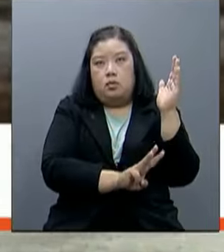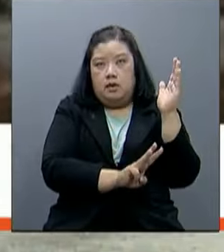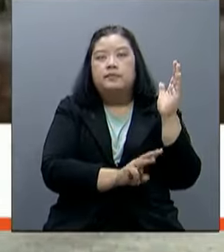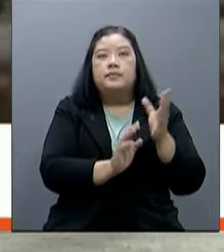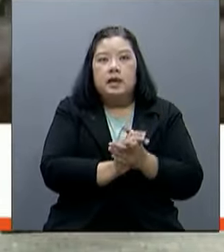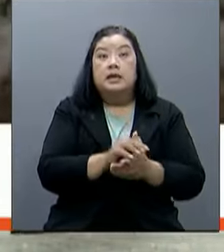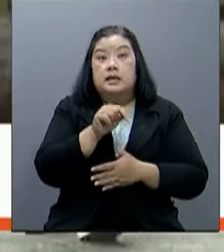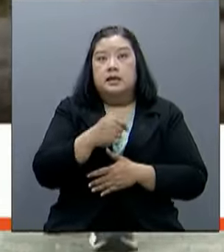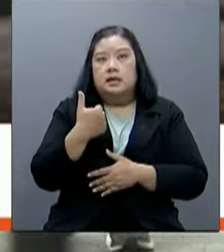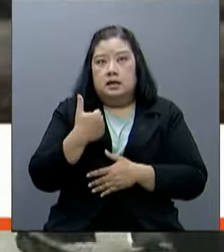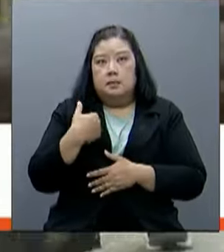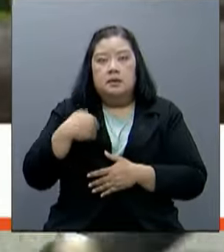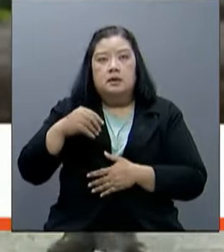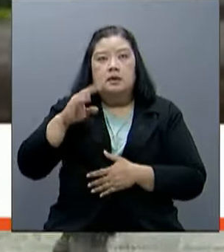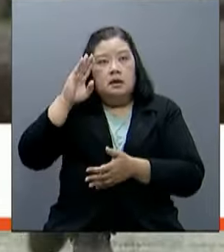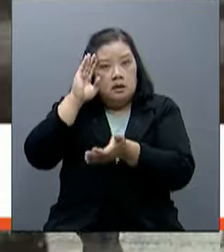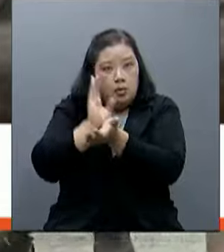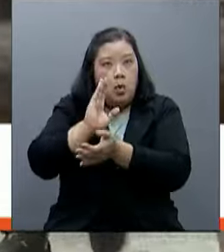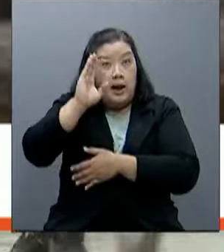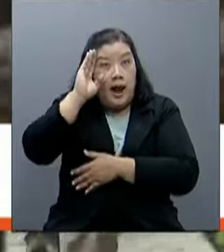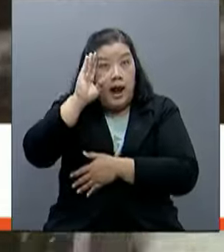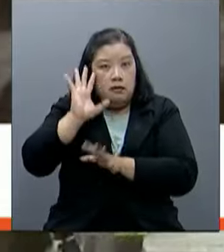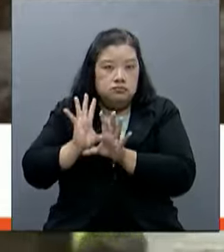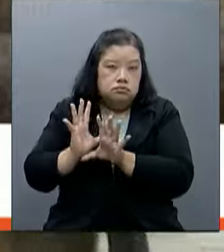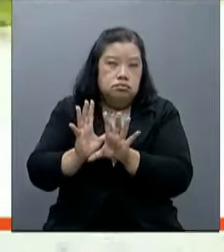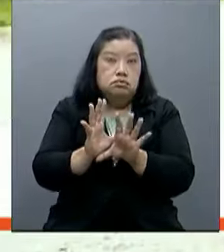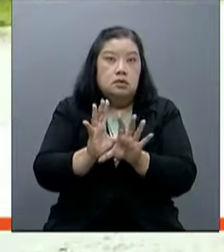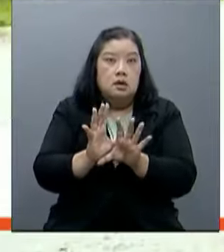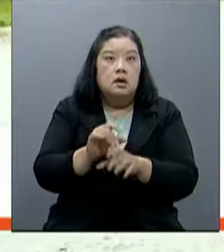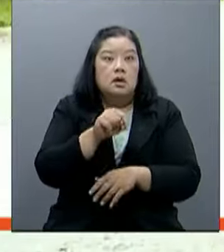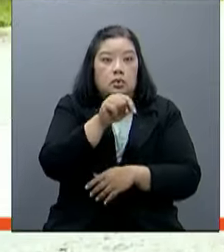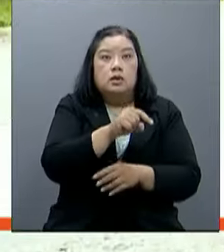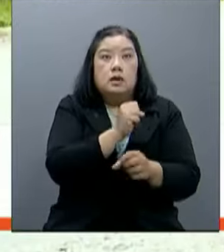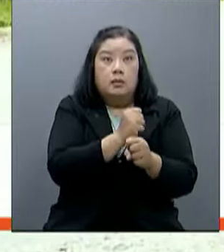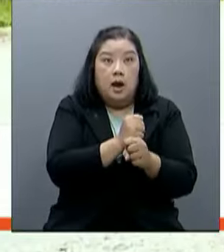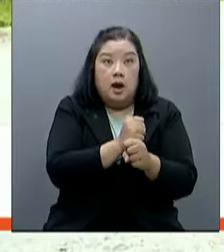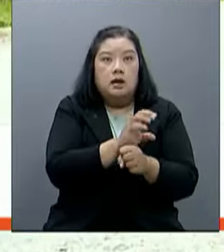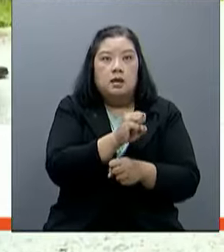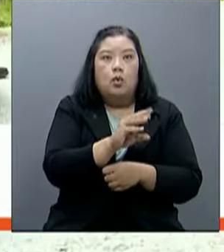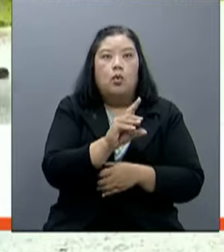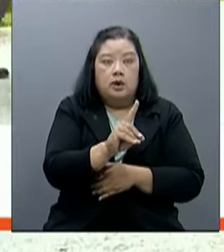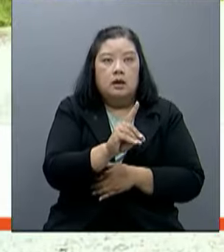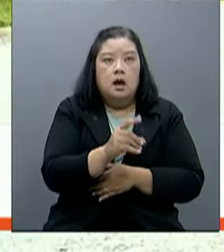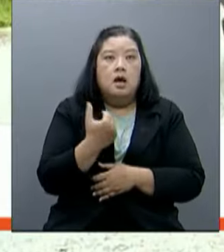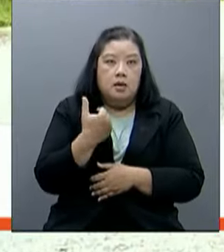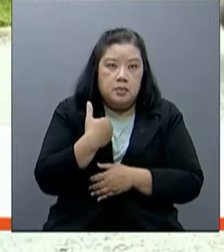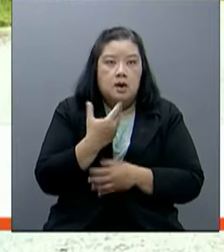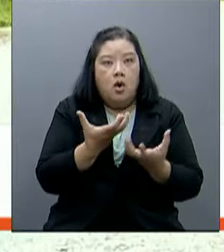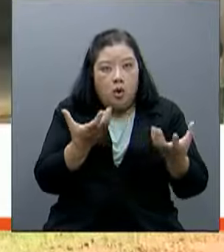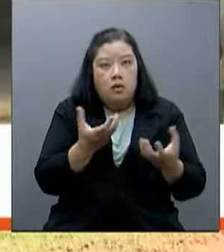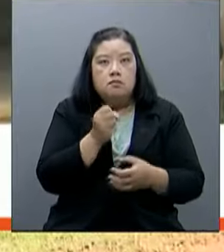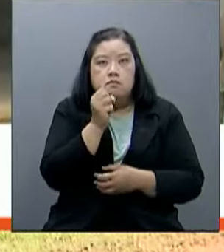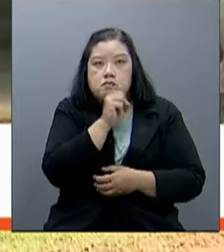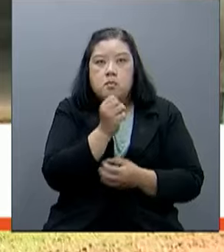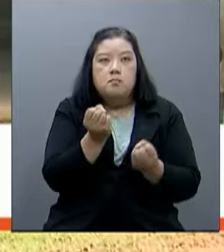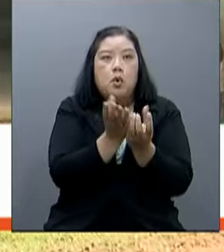และวางกำลังรอบบริเวณที่เกิดเหตุระหว่างที่เจ้าหน้าที่ชุดพิสูจน์หลักฐานจังหวัดนราธิวาสนั้นเข้าเก็บวัตถุพยานเพิ่มเติมภาย